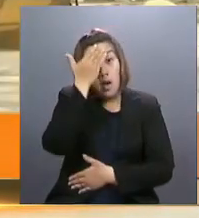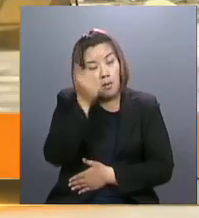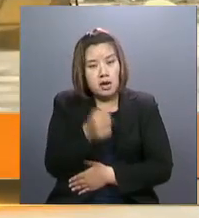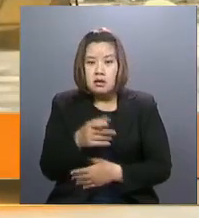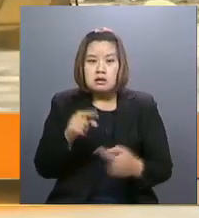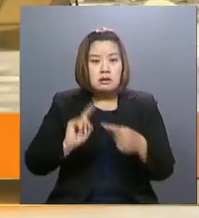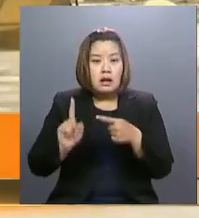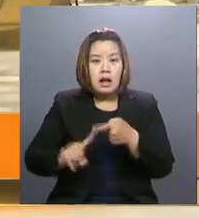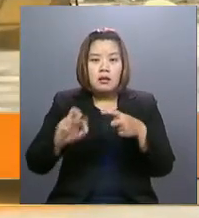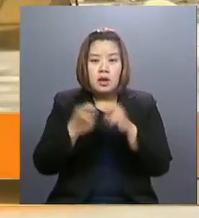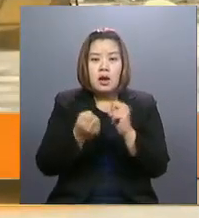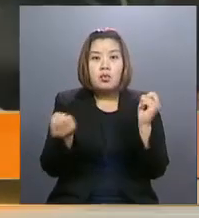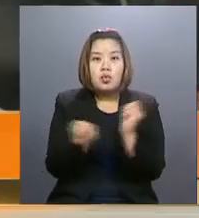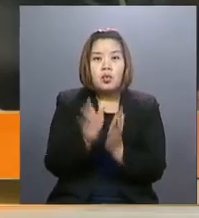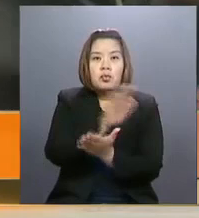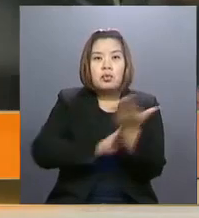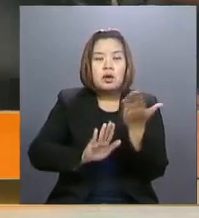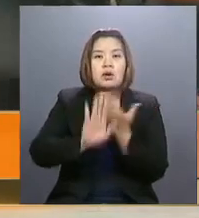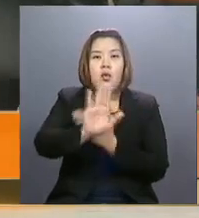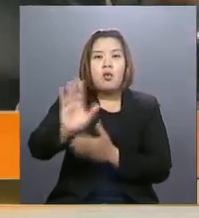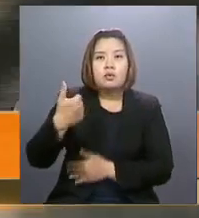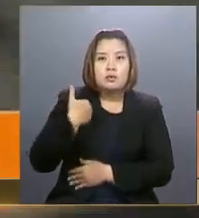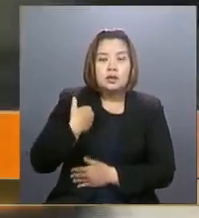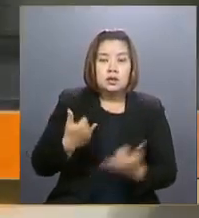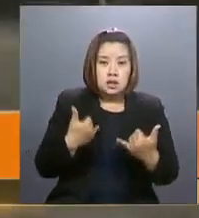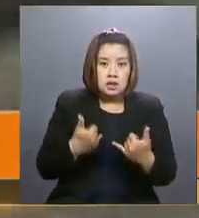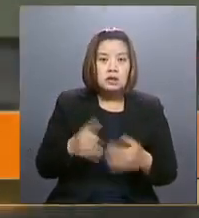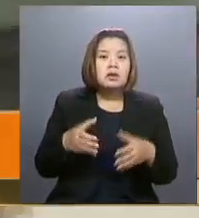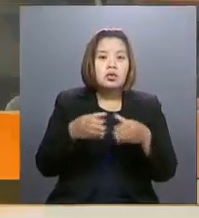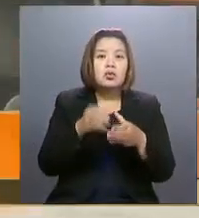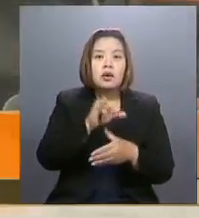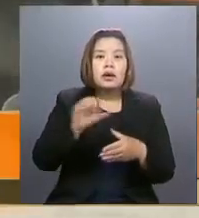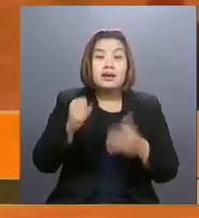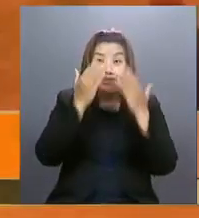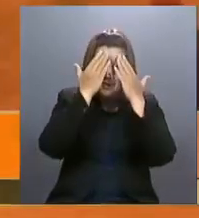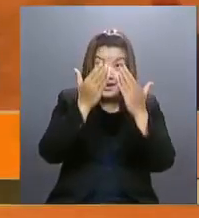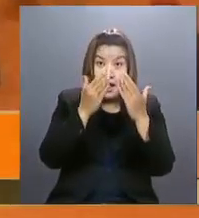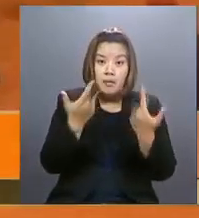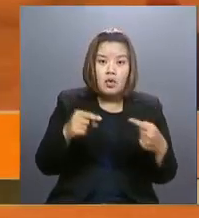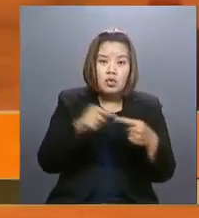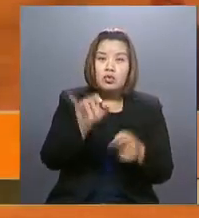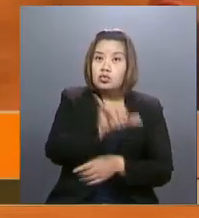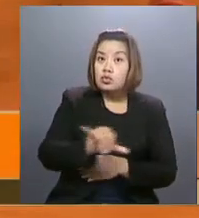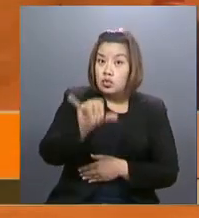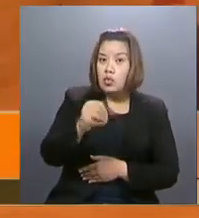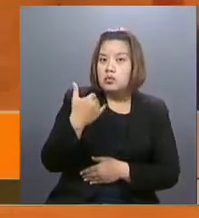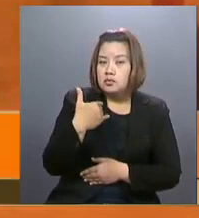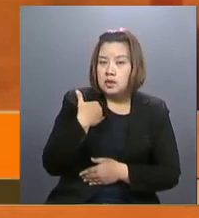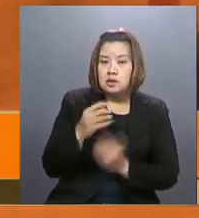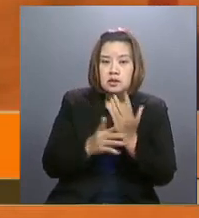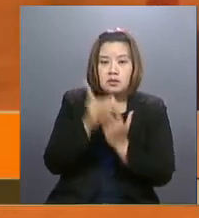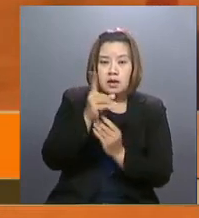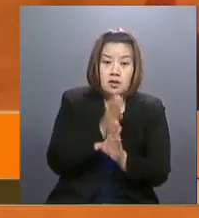ศด้วยช่วงหลายสัปดาห์ที่ผ่านมากลุ่ม IS ก่อเหตุโจมตีขึ้นหลายครั้งในยุโรปนะครับอย่างเมื่อสัปดาห์ที่ผ่านมาส